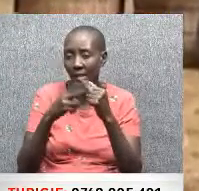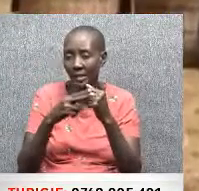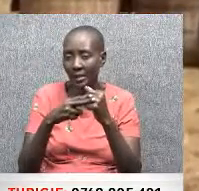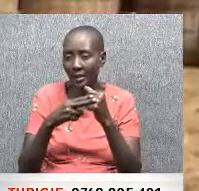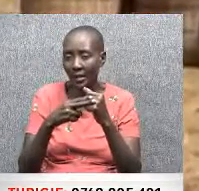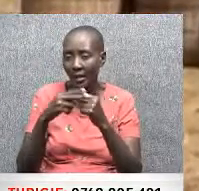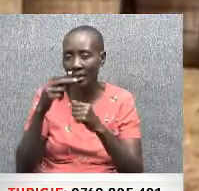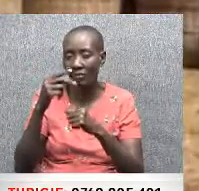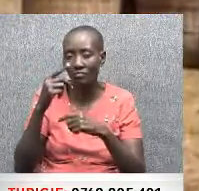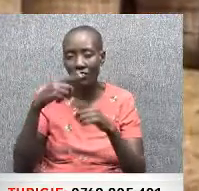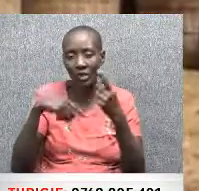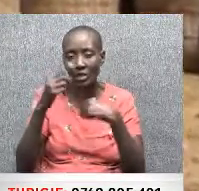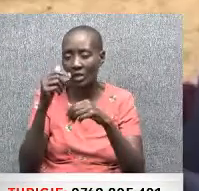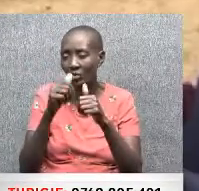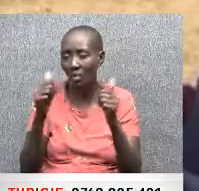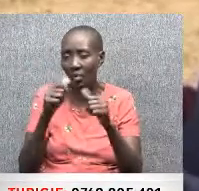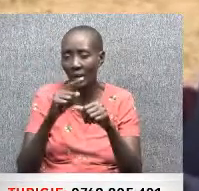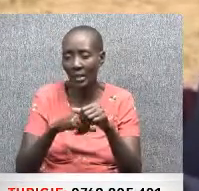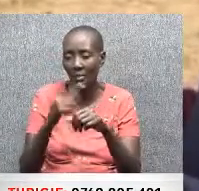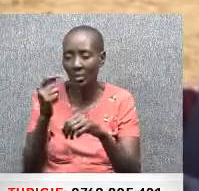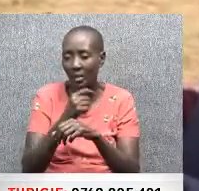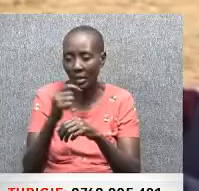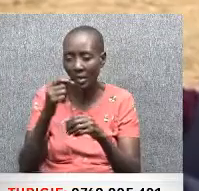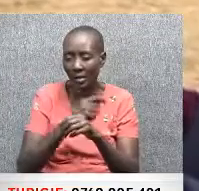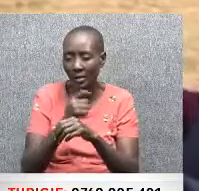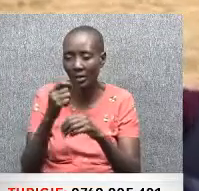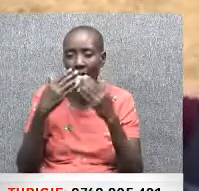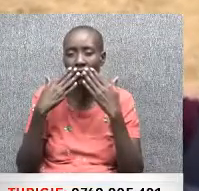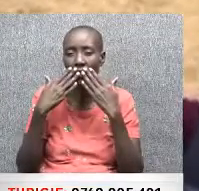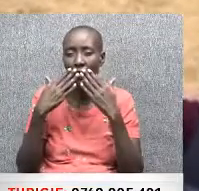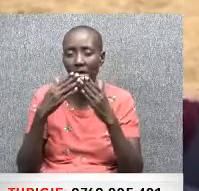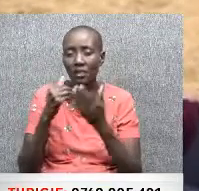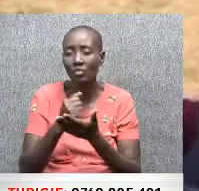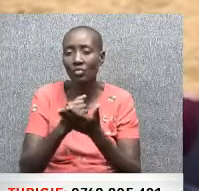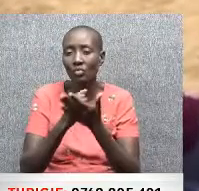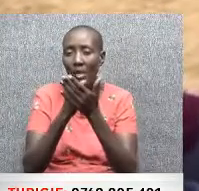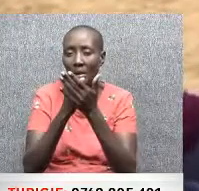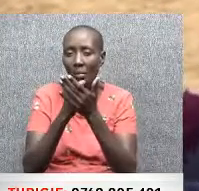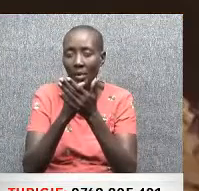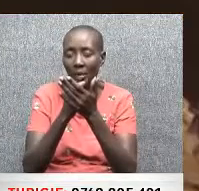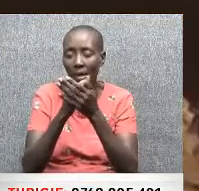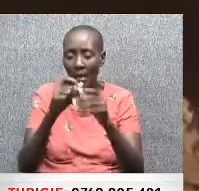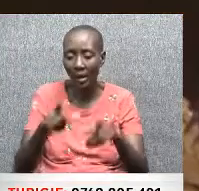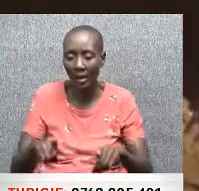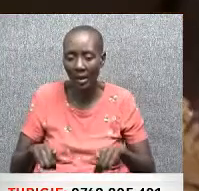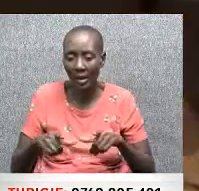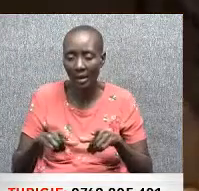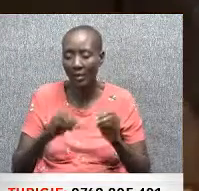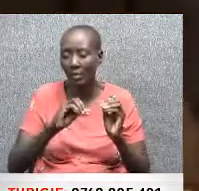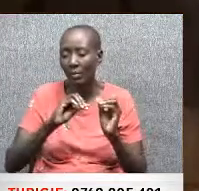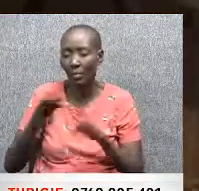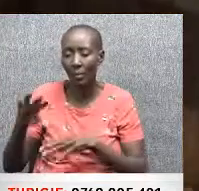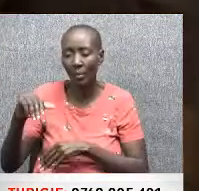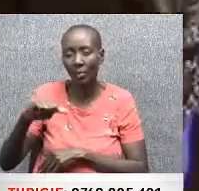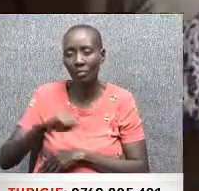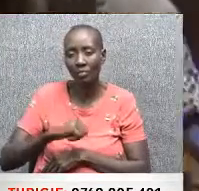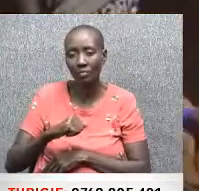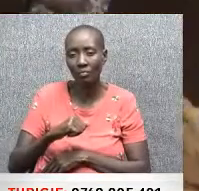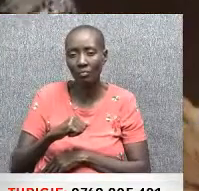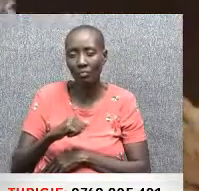kukamilisha mafunzo ya kuwasaidia kujikimu na kuachana na maisha ya ukahaba mjini Eldoret. Wasichana ambao ni